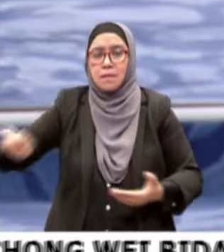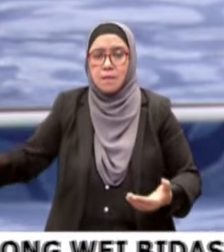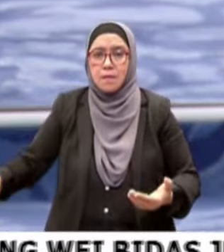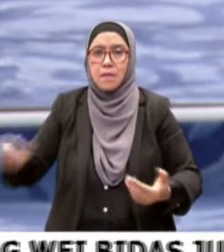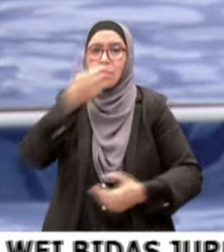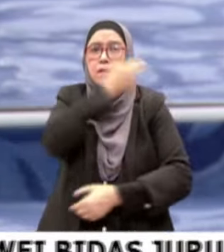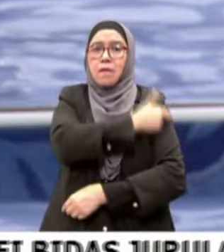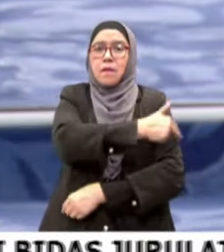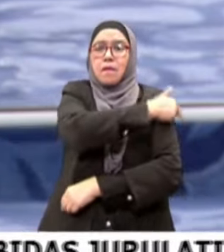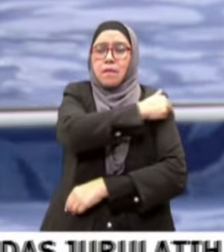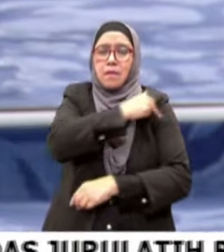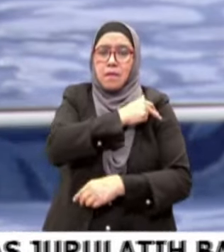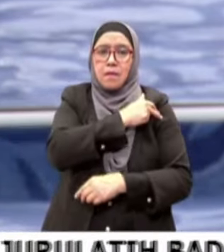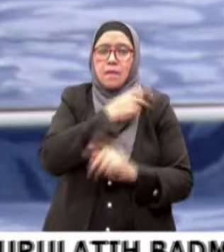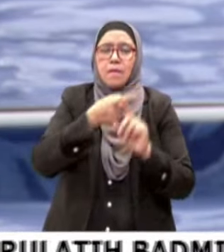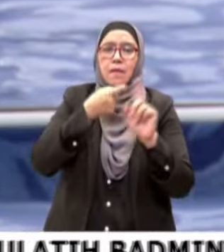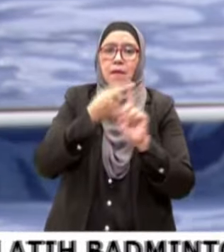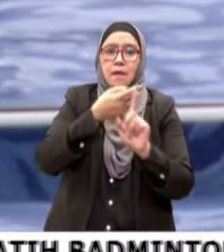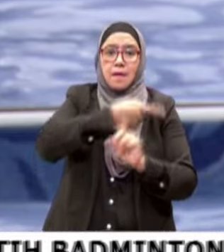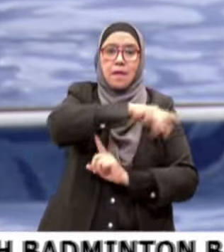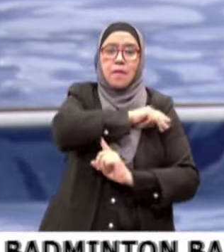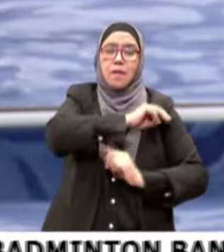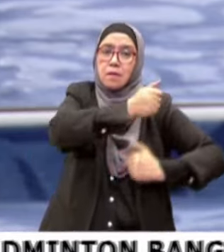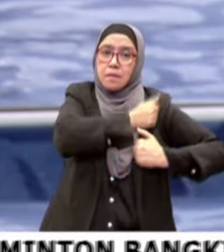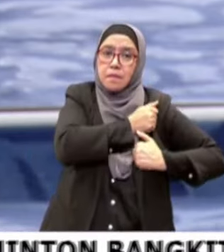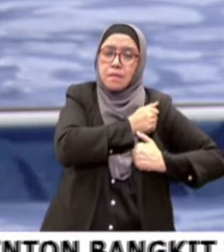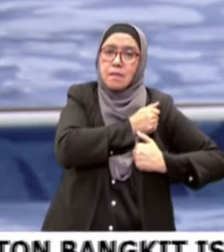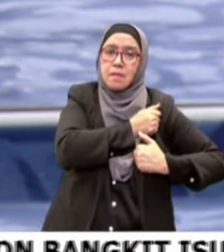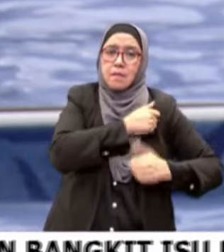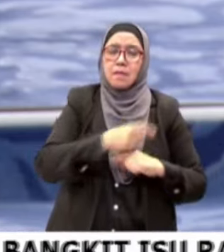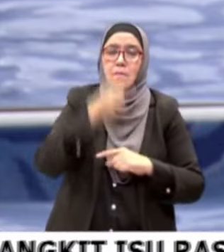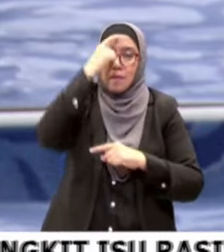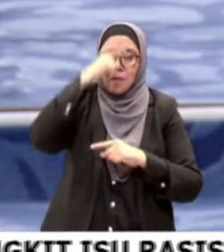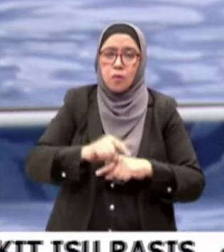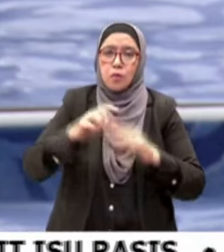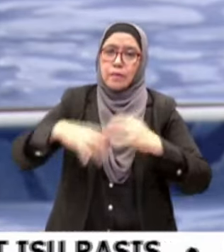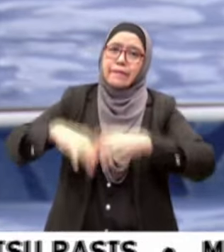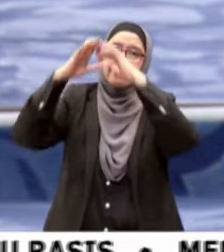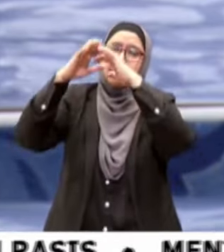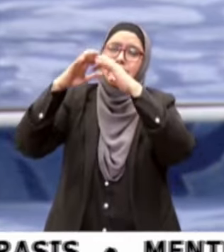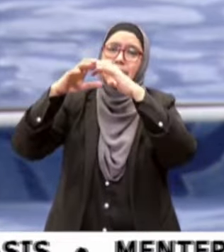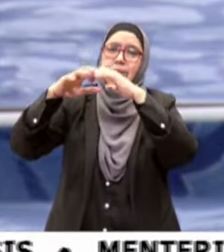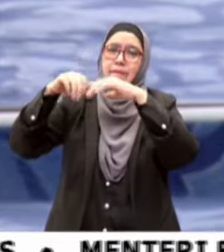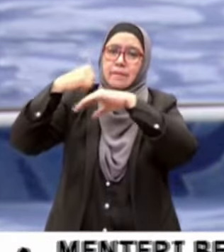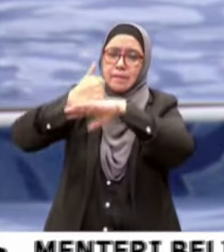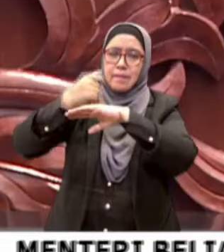daripada Kementerian Pertahanan tentara untuk dipasang di sini